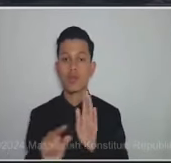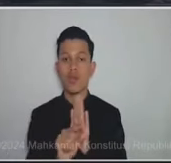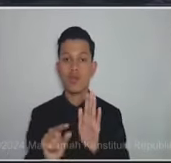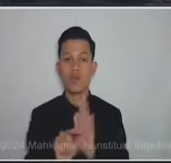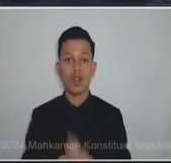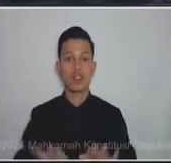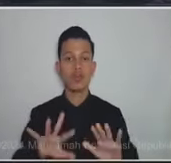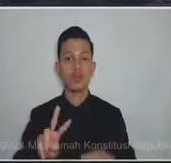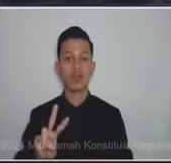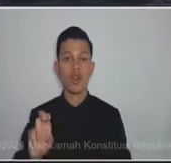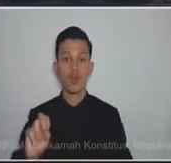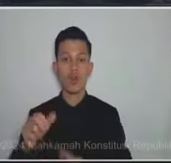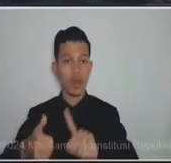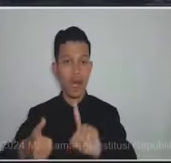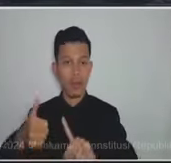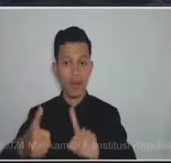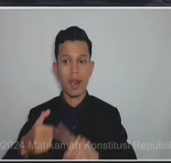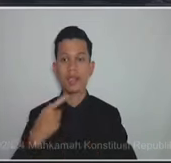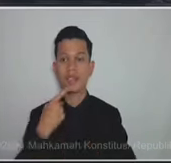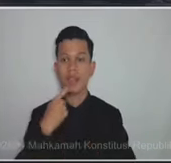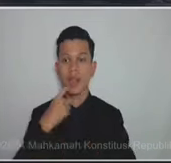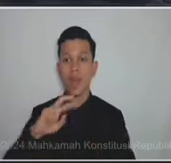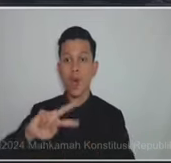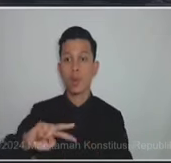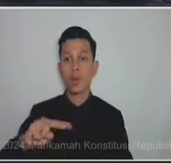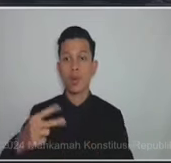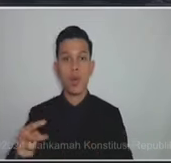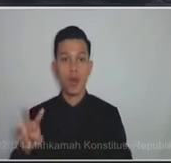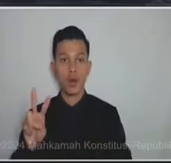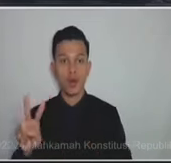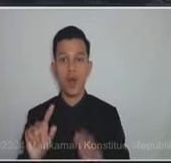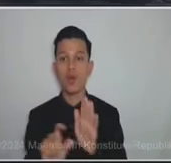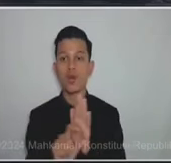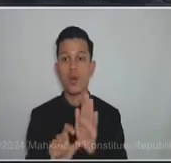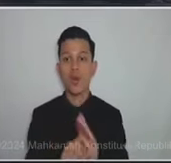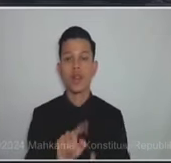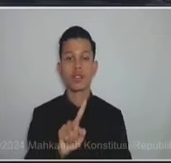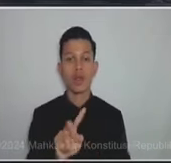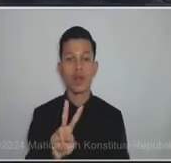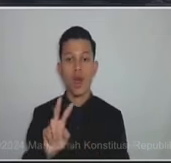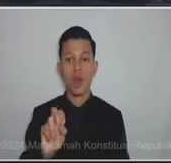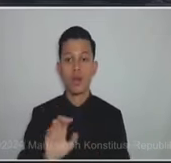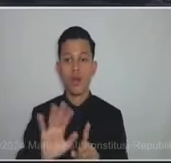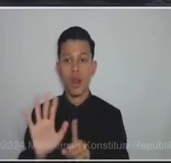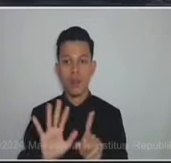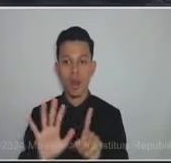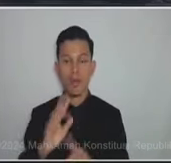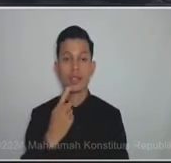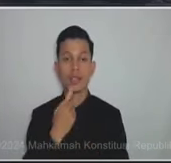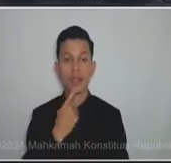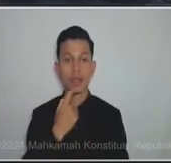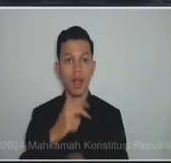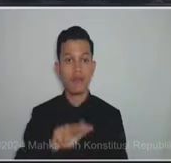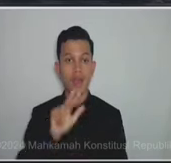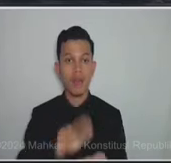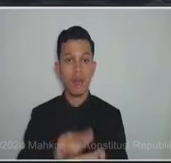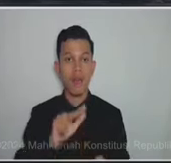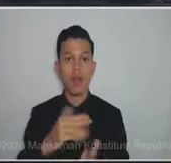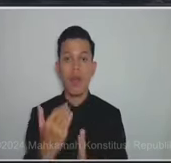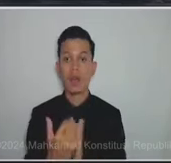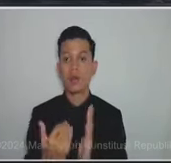tahun 2016 tentang perubahan kedua atas undang-undang nomor 1 tahun 2015 tentang penetapan peraturan pemerintah